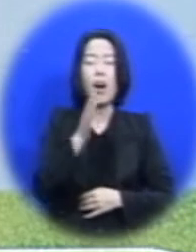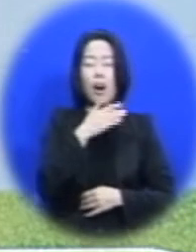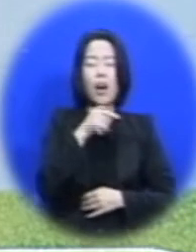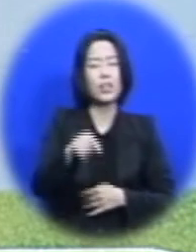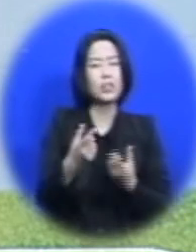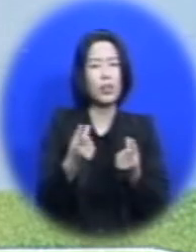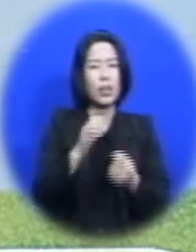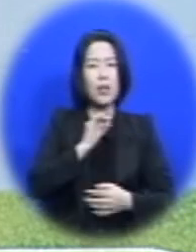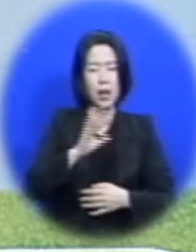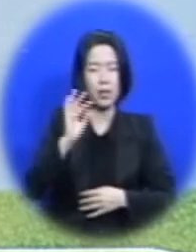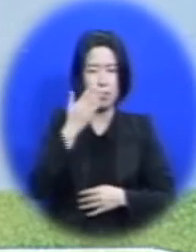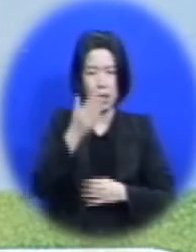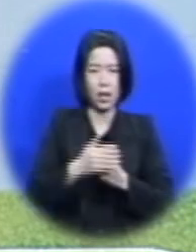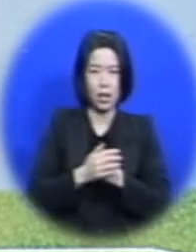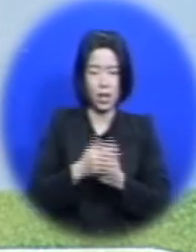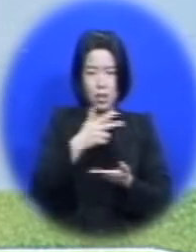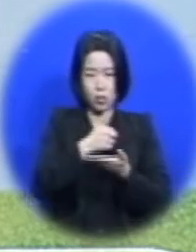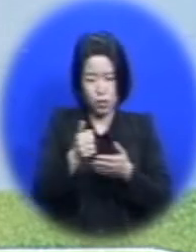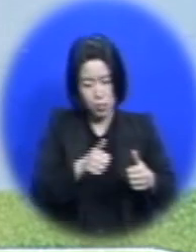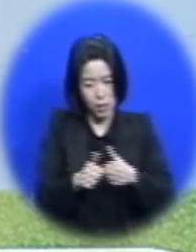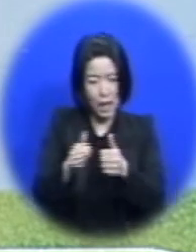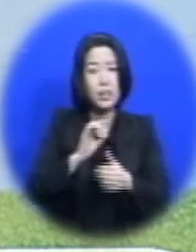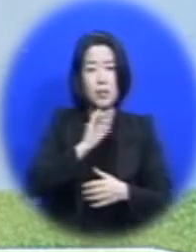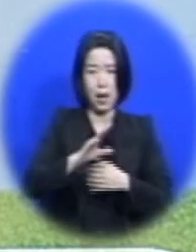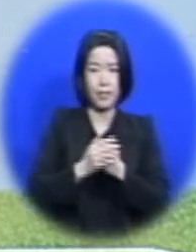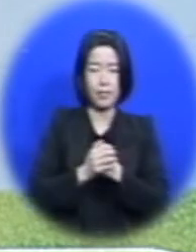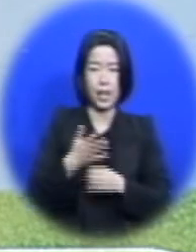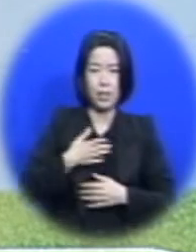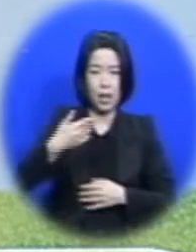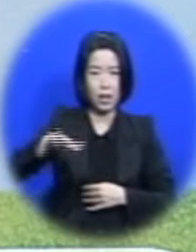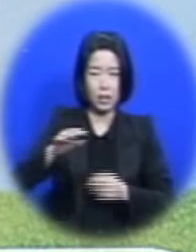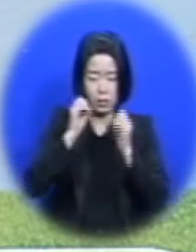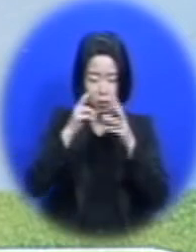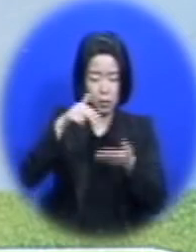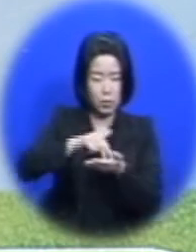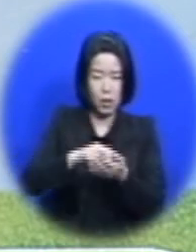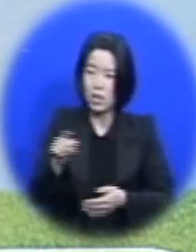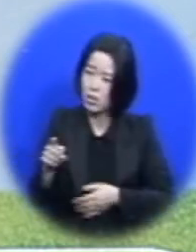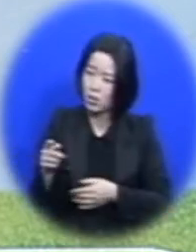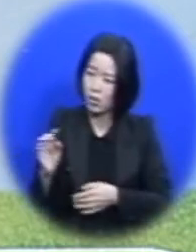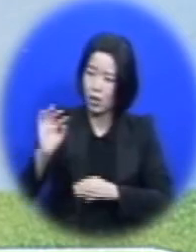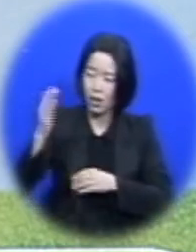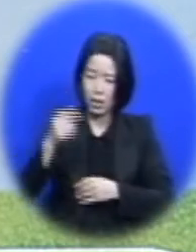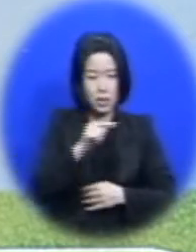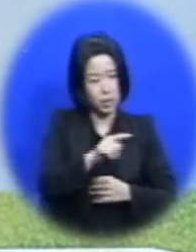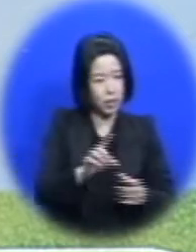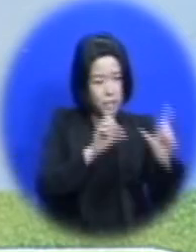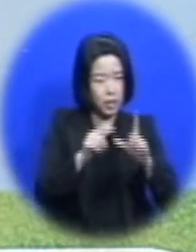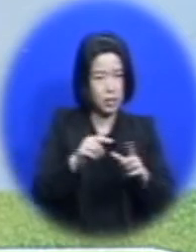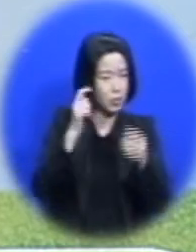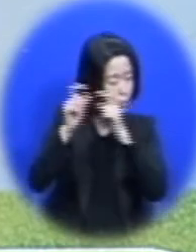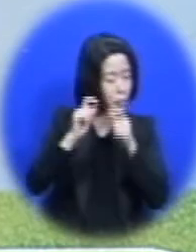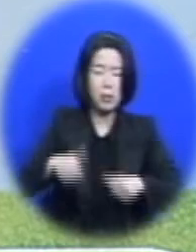거구나 주님 따르기만 하면 된 내가 가서 뭐 선교사로서 이렇게 해야지 저렇게 살아야지 고민할 게 없구나